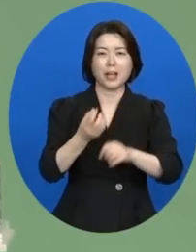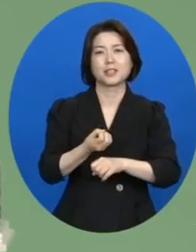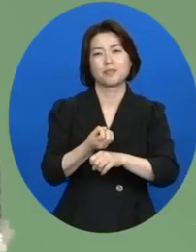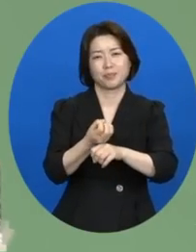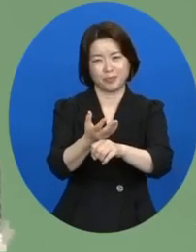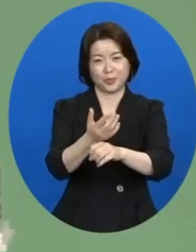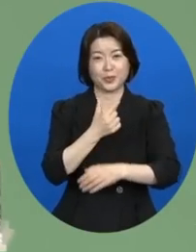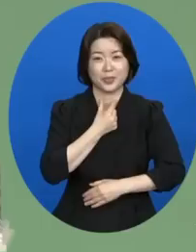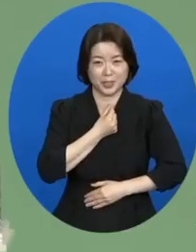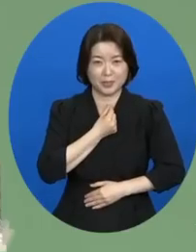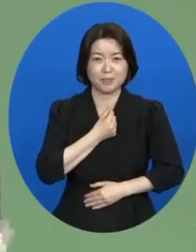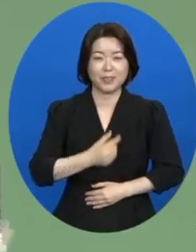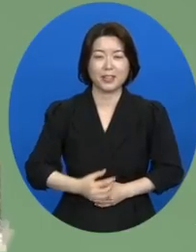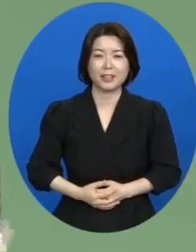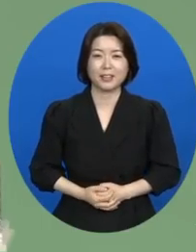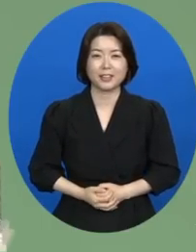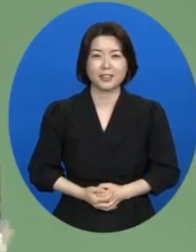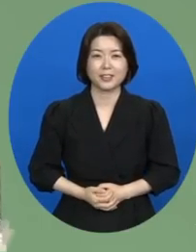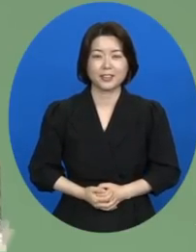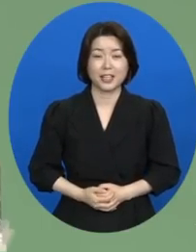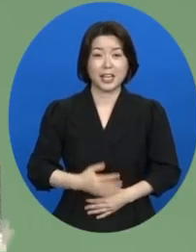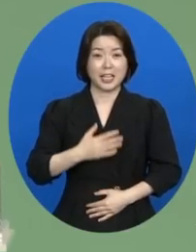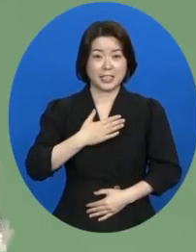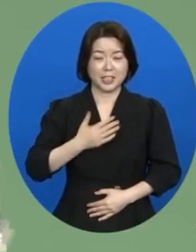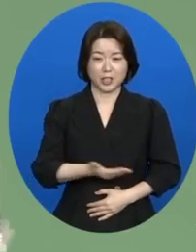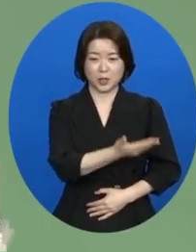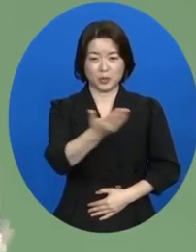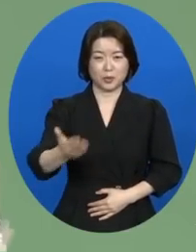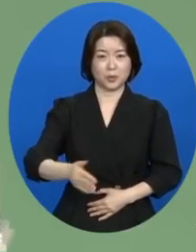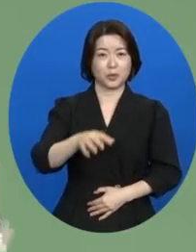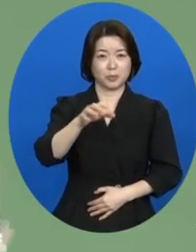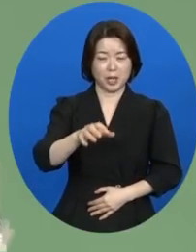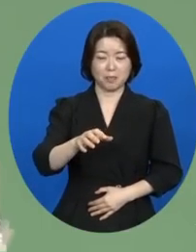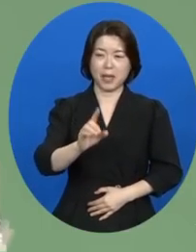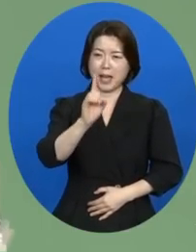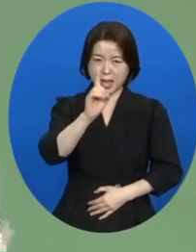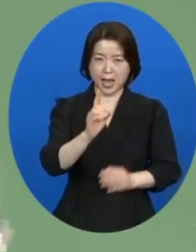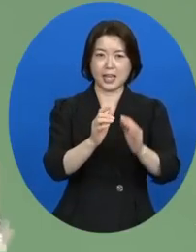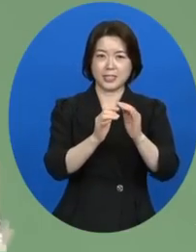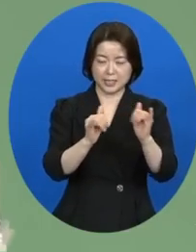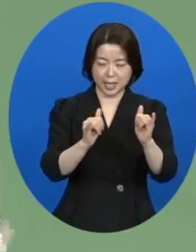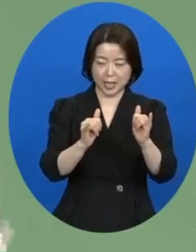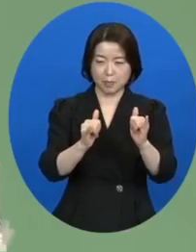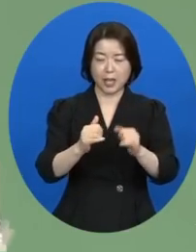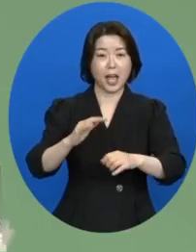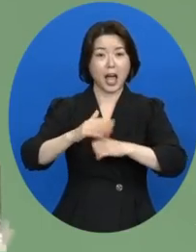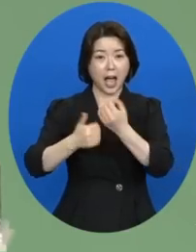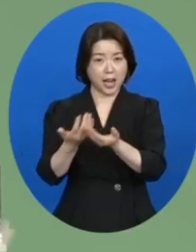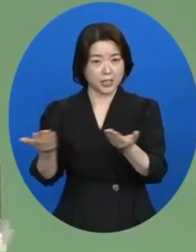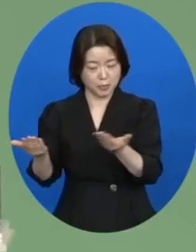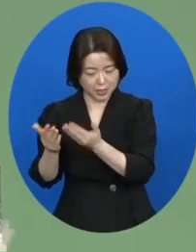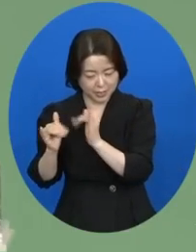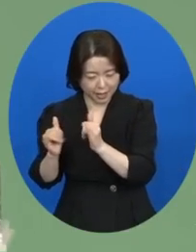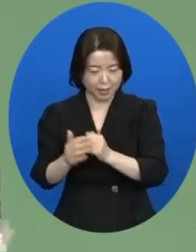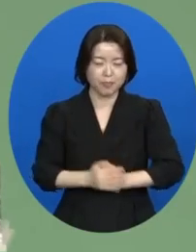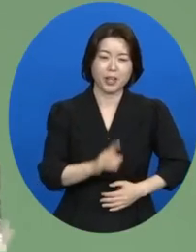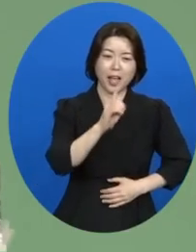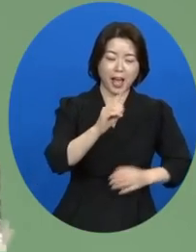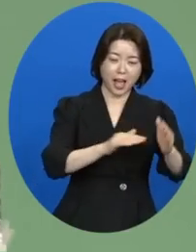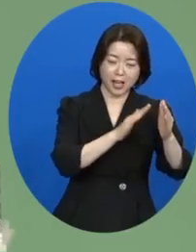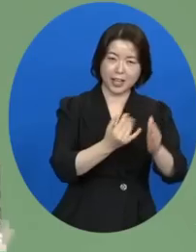나누기 원합니다. 저는 여러분 앞에 한 사람의 사역자로 한 가정의